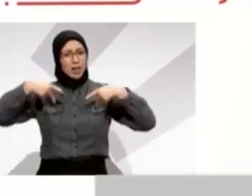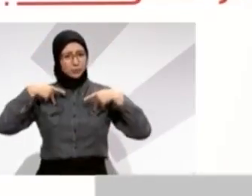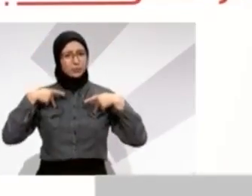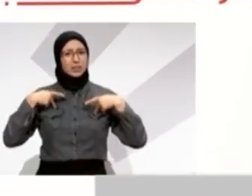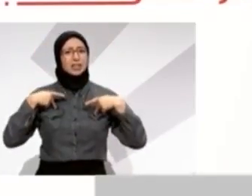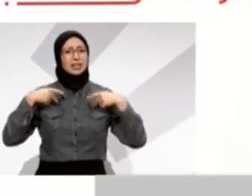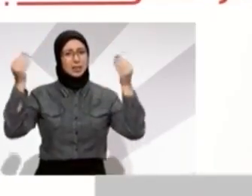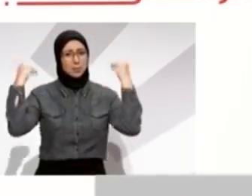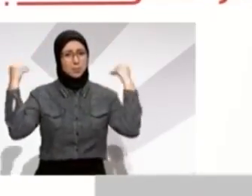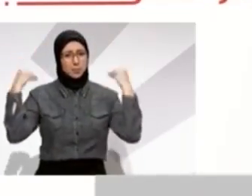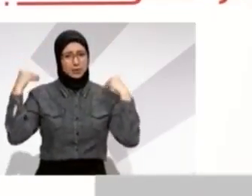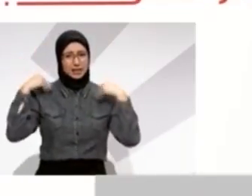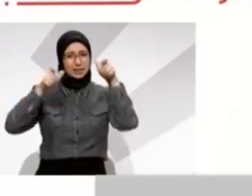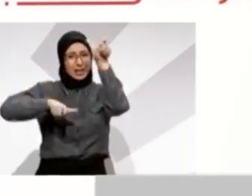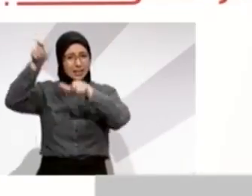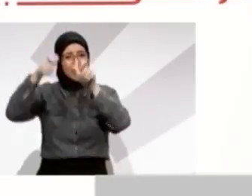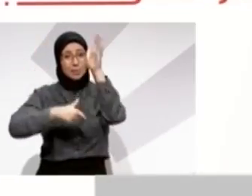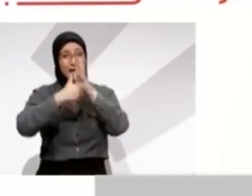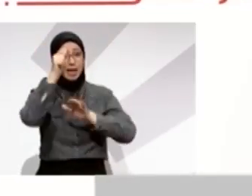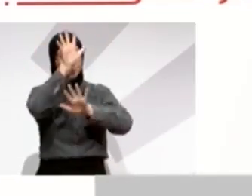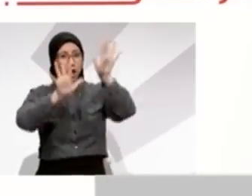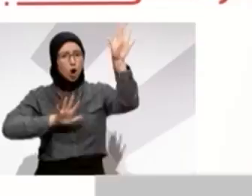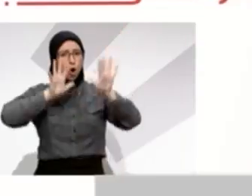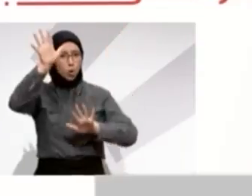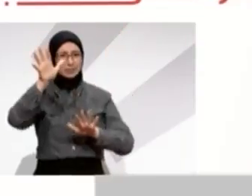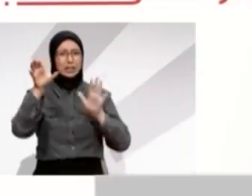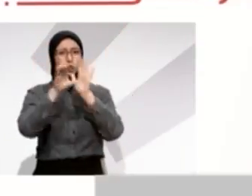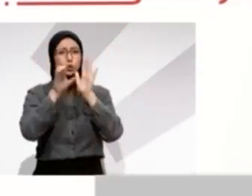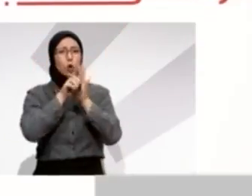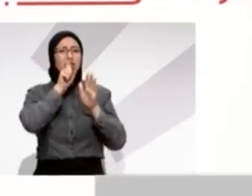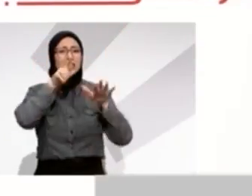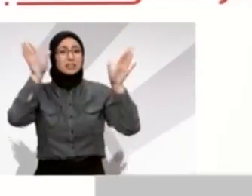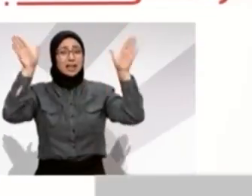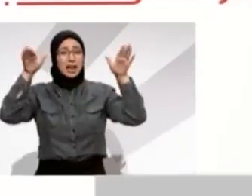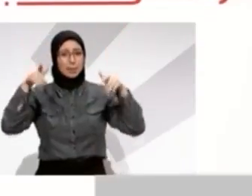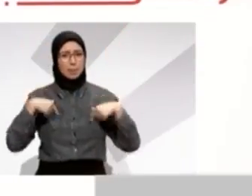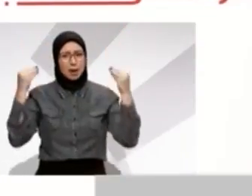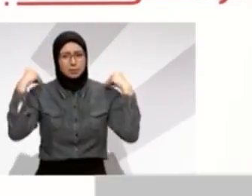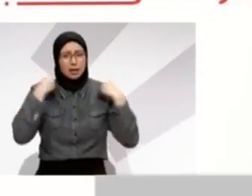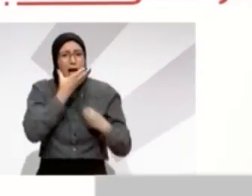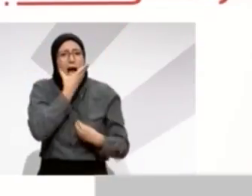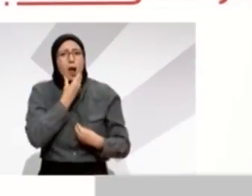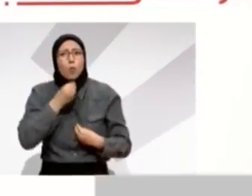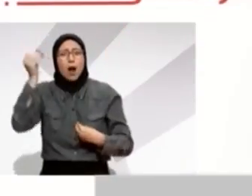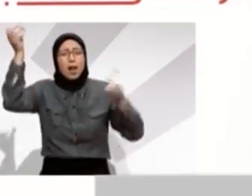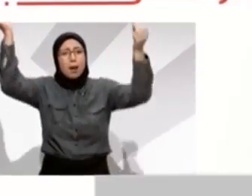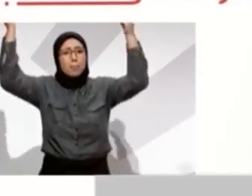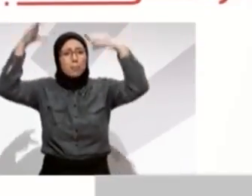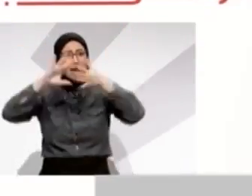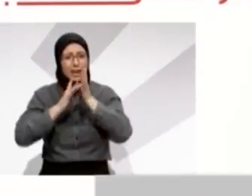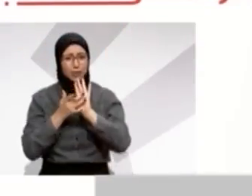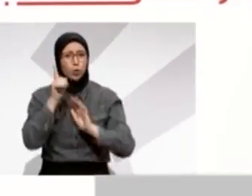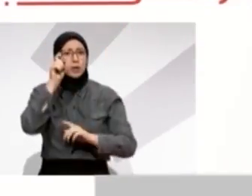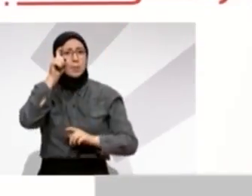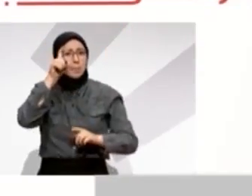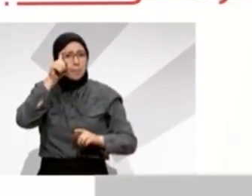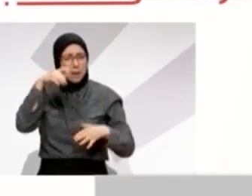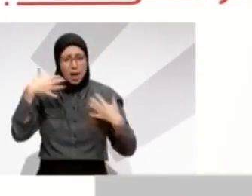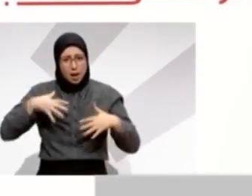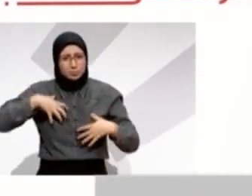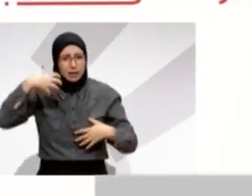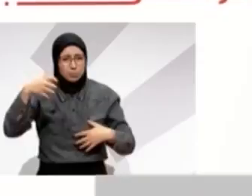اليوم للتصويت القائمه عدد خمسطاش الوطني الجديد اعطاها برشا خير اعطانا المائه في سجن وما